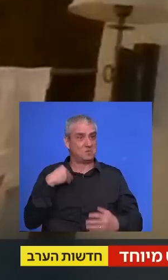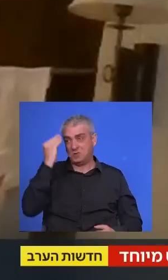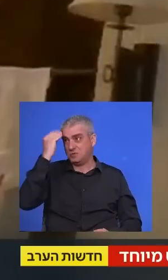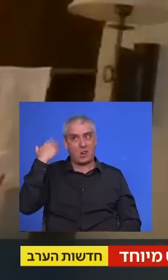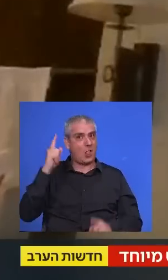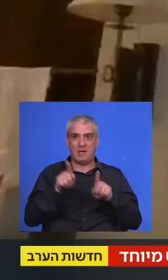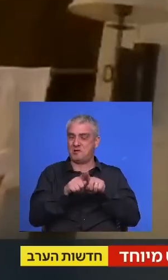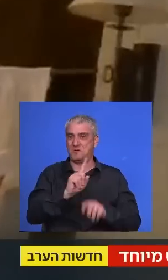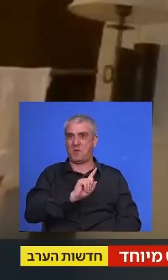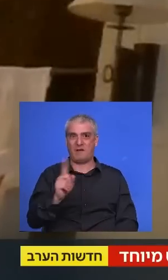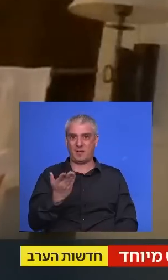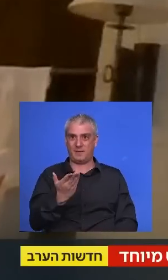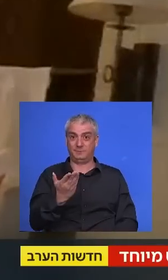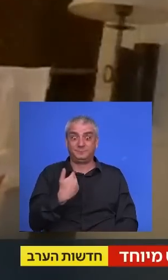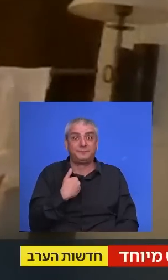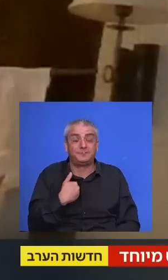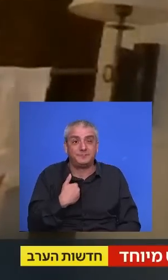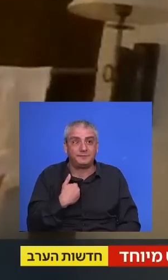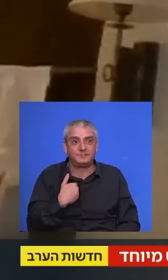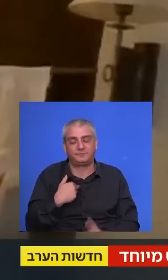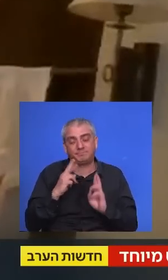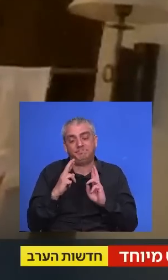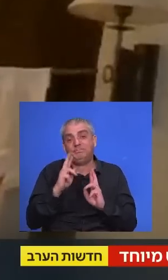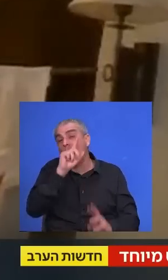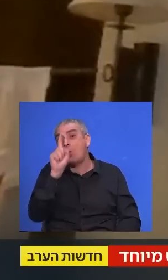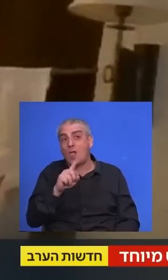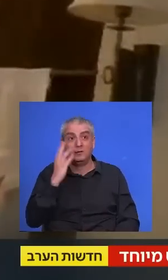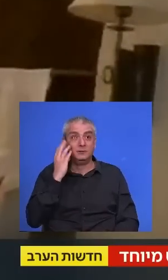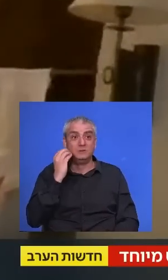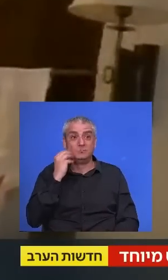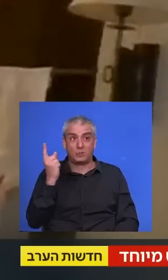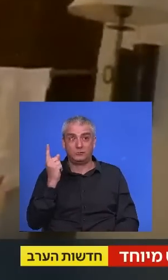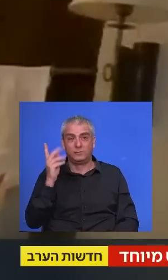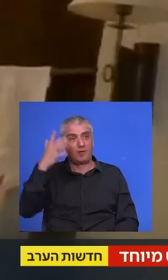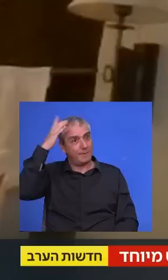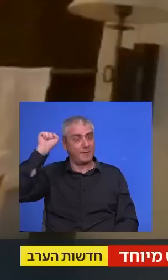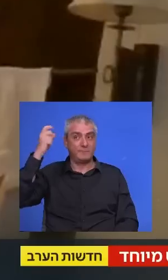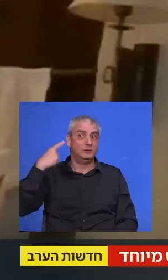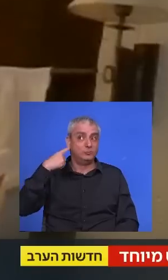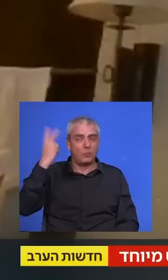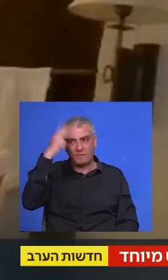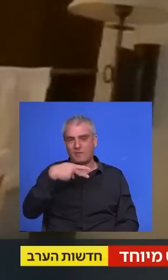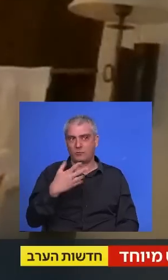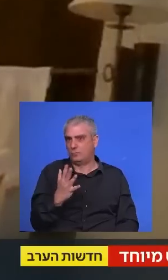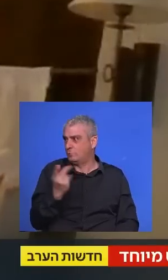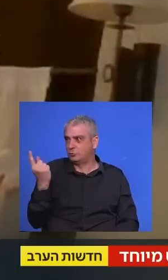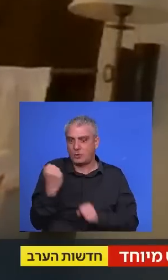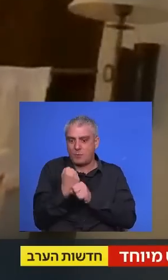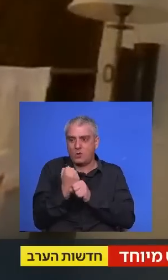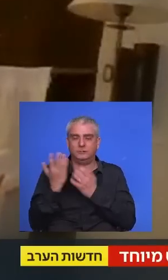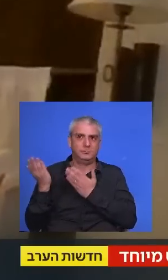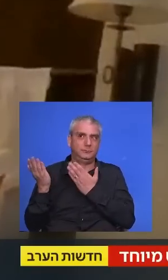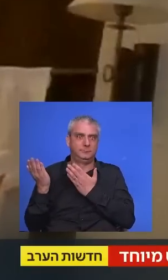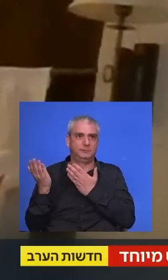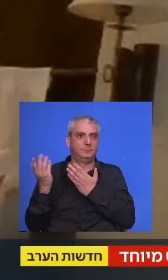דבר כזה. אני מקווה שאולי סמוטריץ' ובן גביר ישמעו ויבינו מה שהם גורמים,